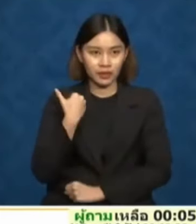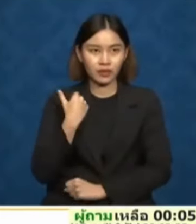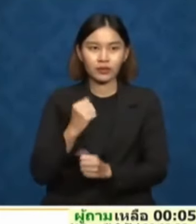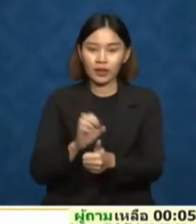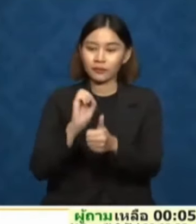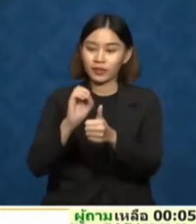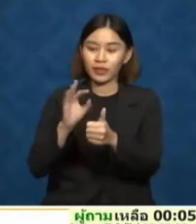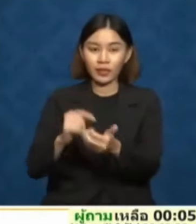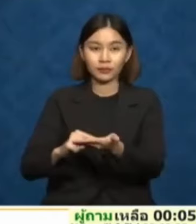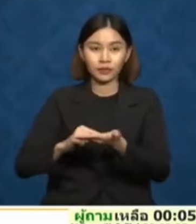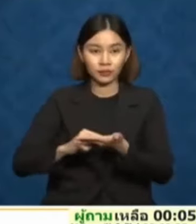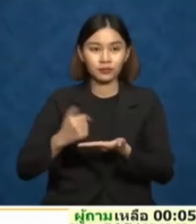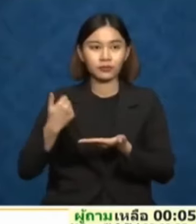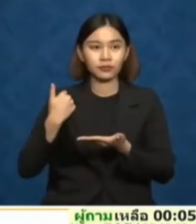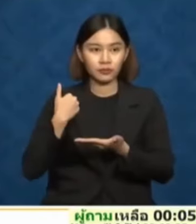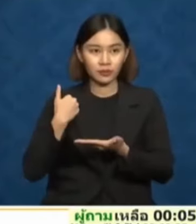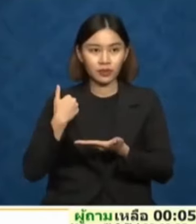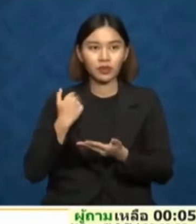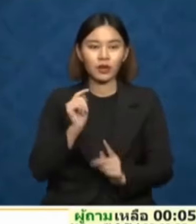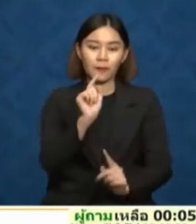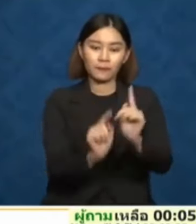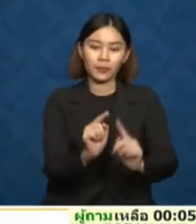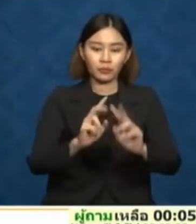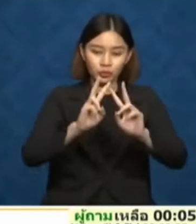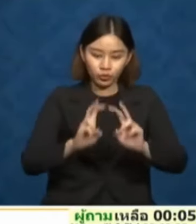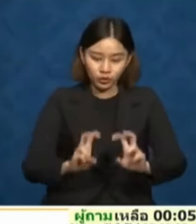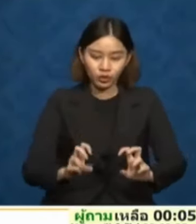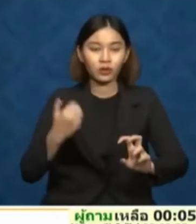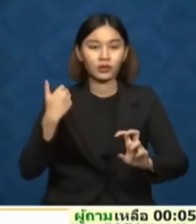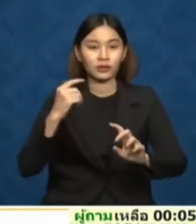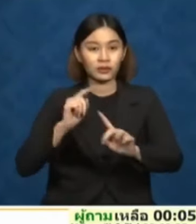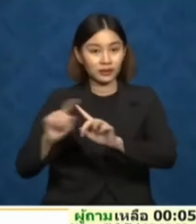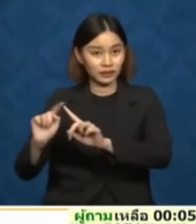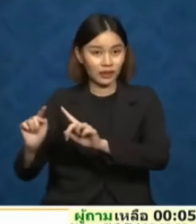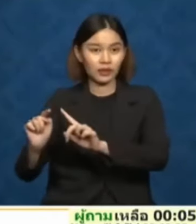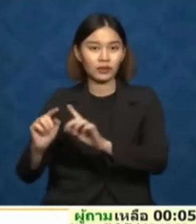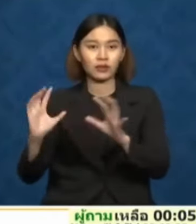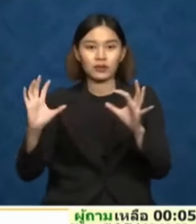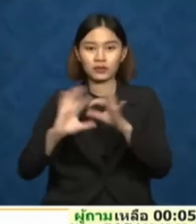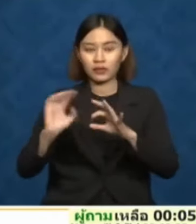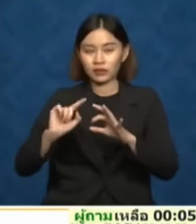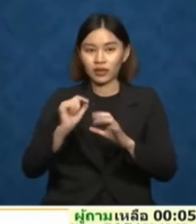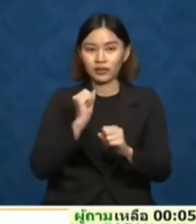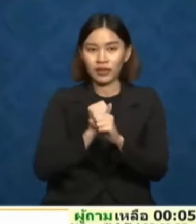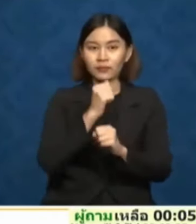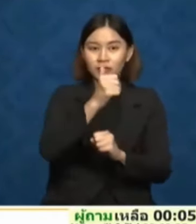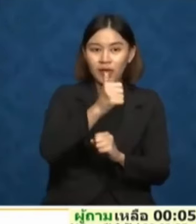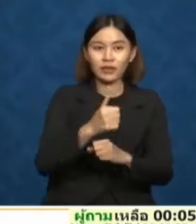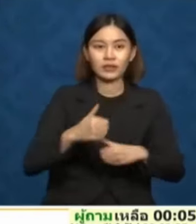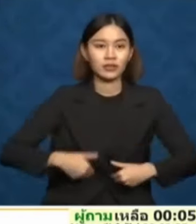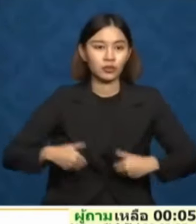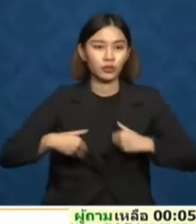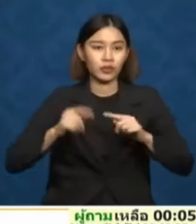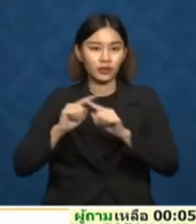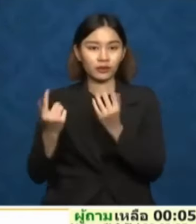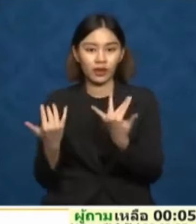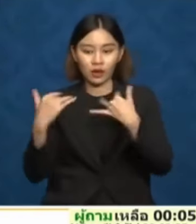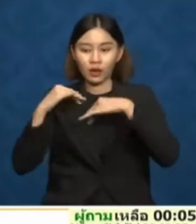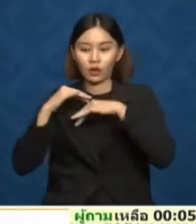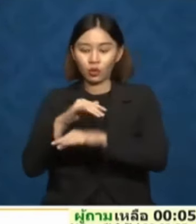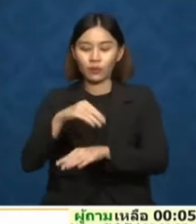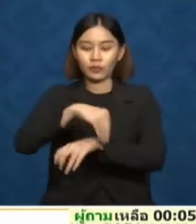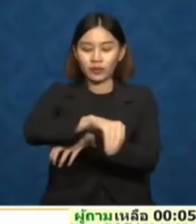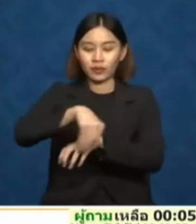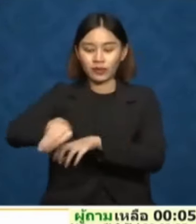ข้อเสนอขึ้นมานี่เป็นหน้าที่แล้วก็ประเมินวิเคราะห์ต่างๆนะครับเรื่องของความเป็นไปเป็นอยู่แล้วก็การมีส่วนร่วมของทุก